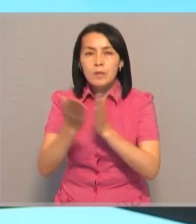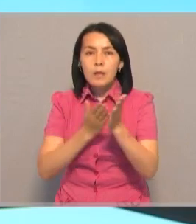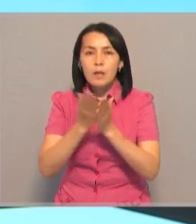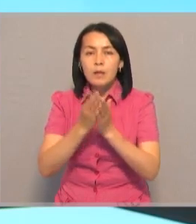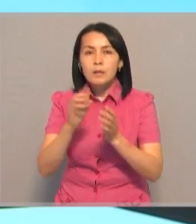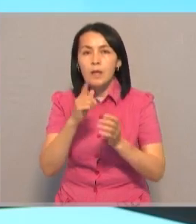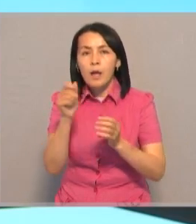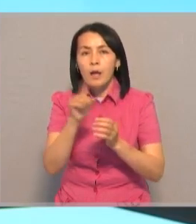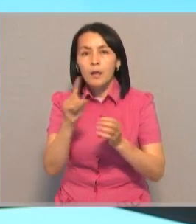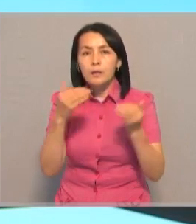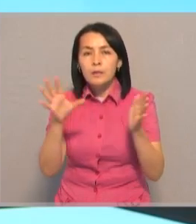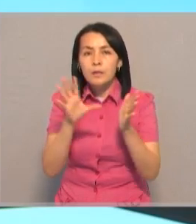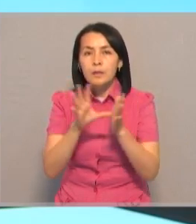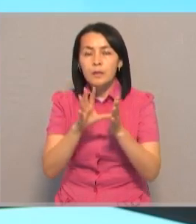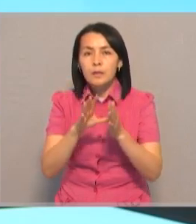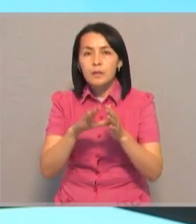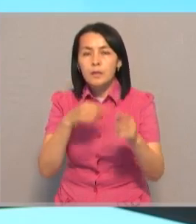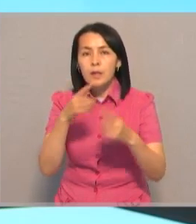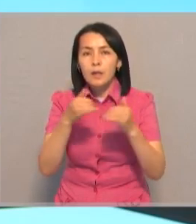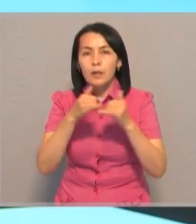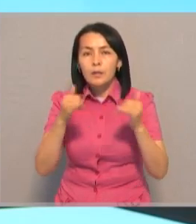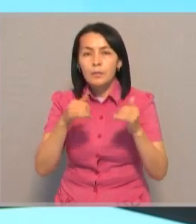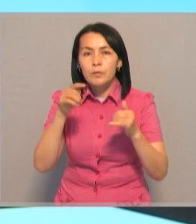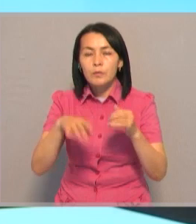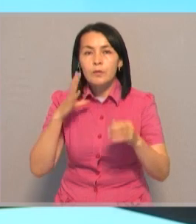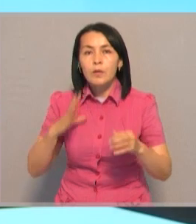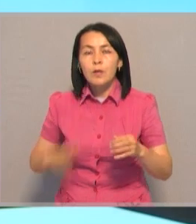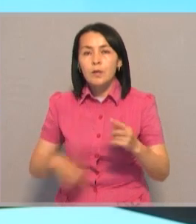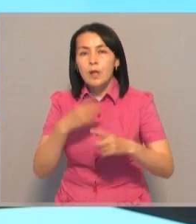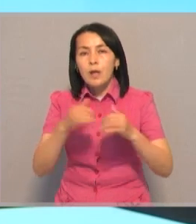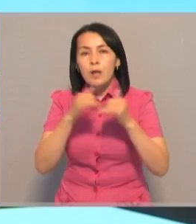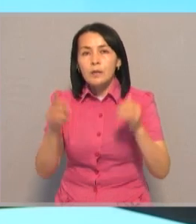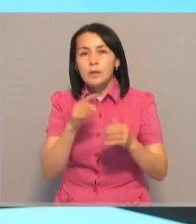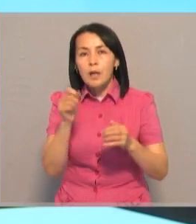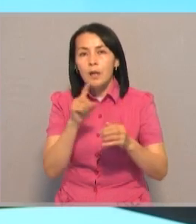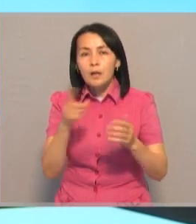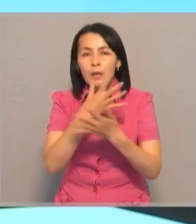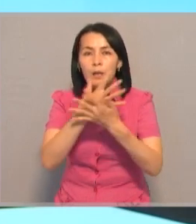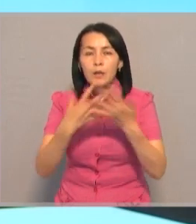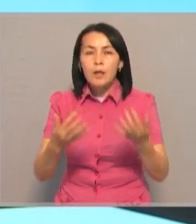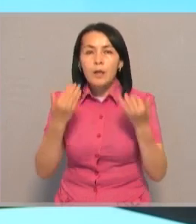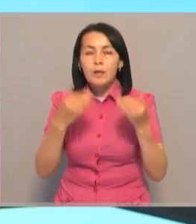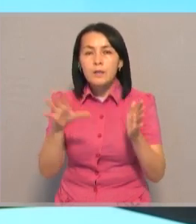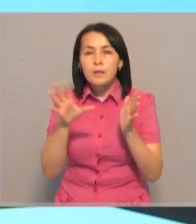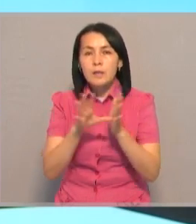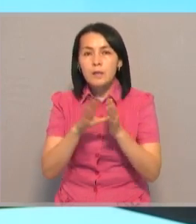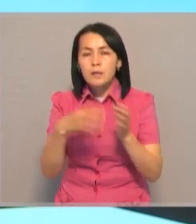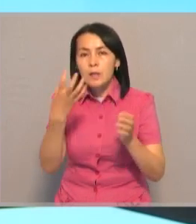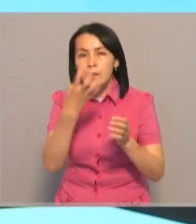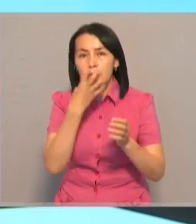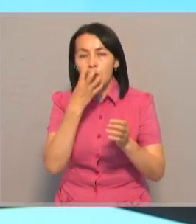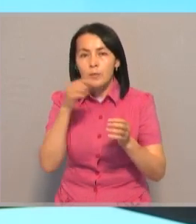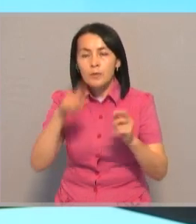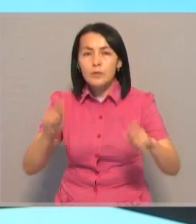по нефтегазовой и энергетической отраслям. Также остановился на части реализации газовой инфраструктуры,